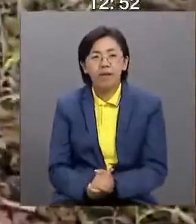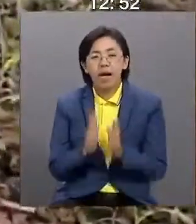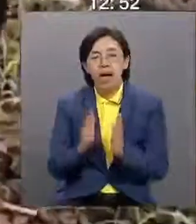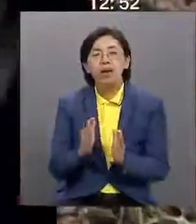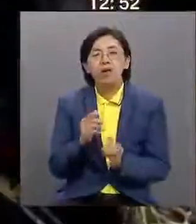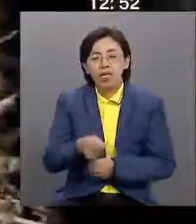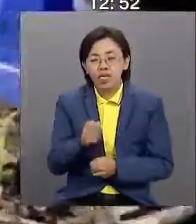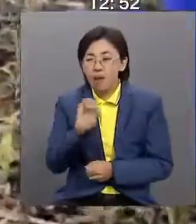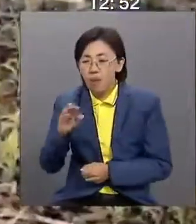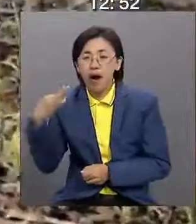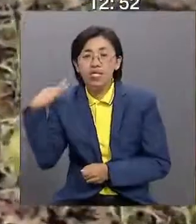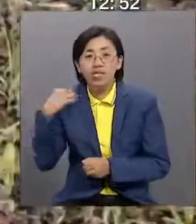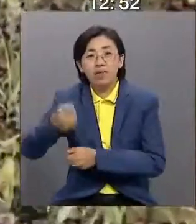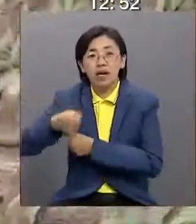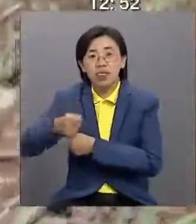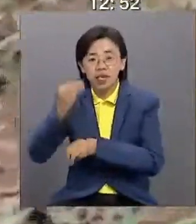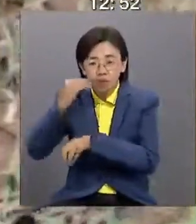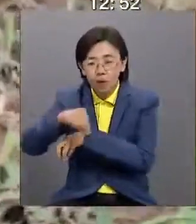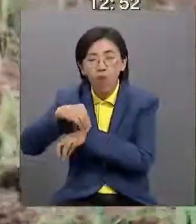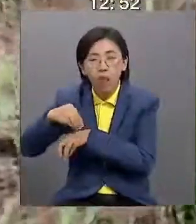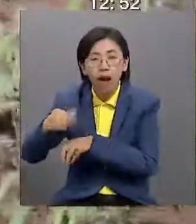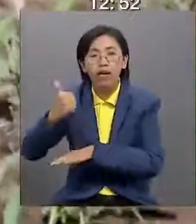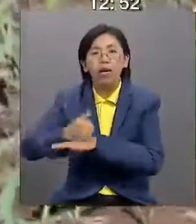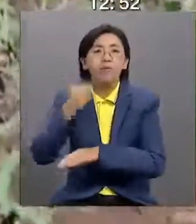แจ้งอาสาสมัครเกษตรหมู่บ้านหรือว่าผู้ใหญ่